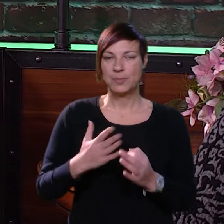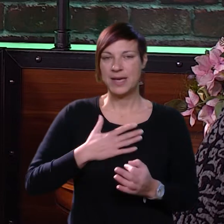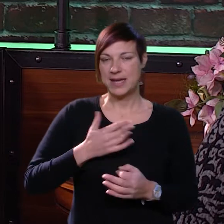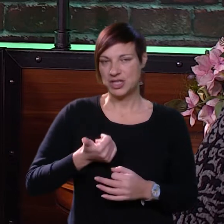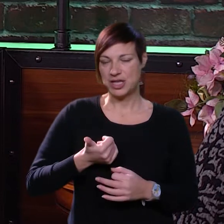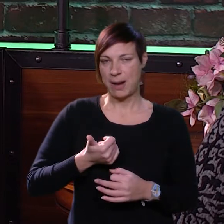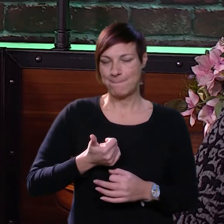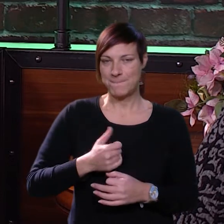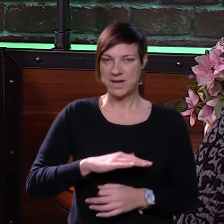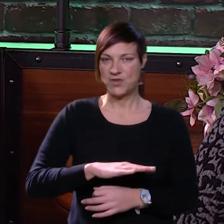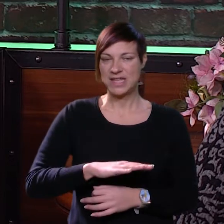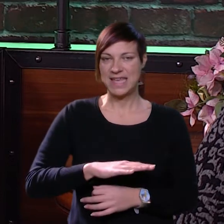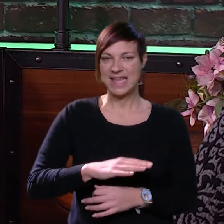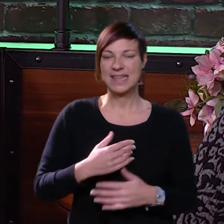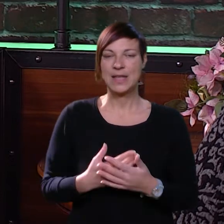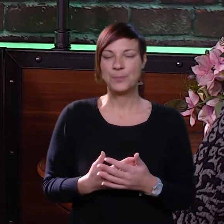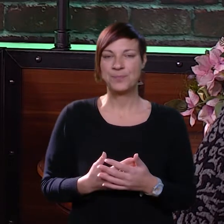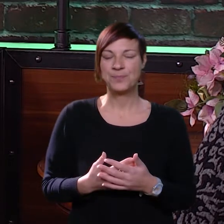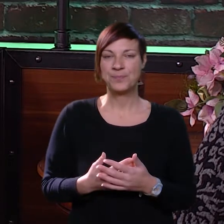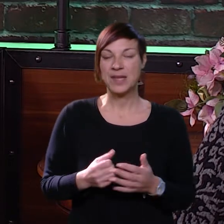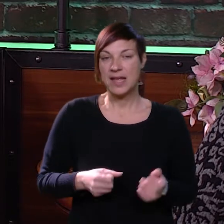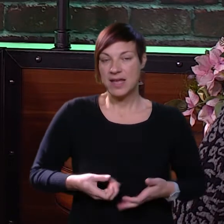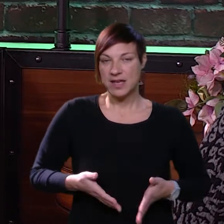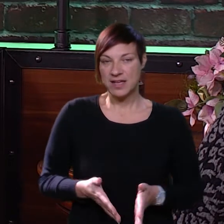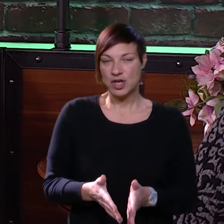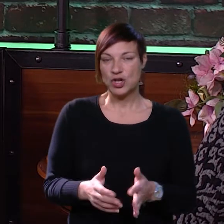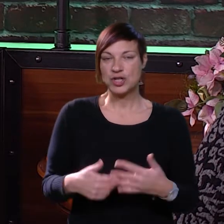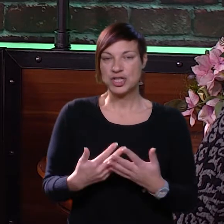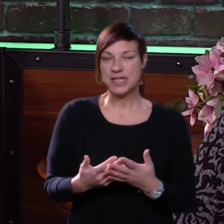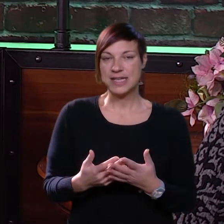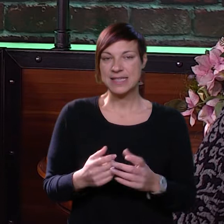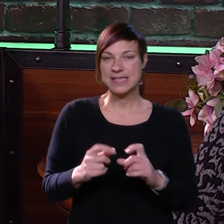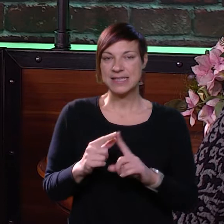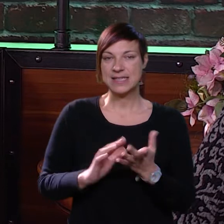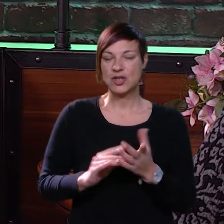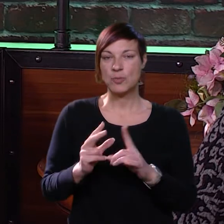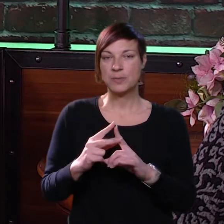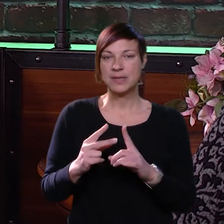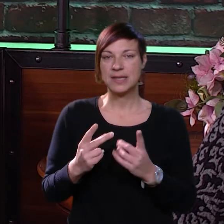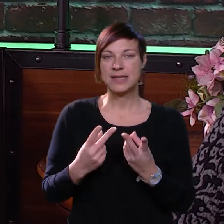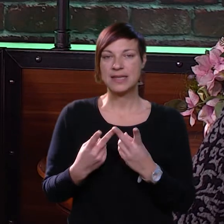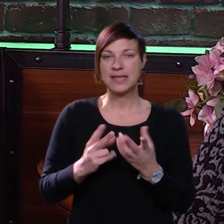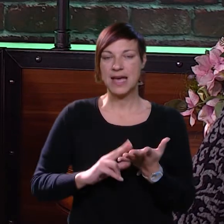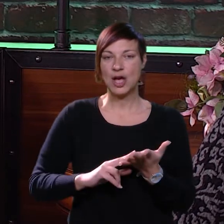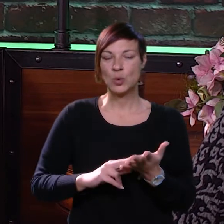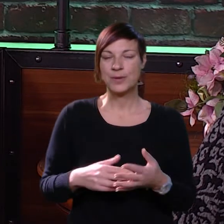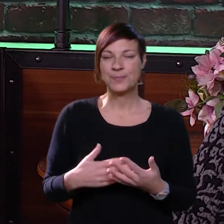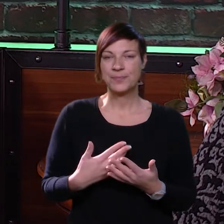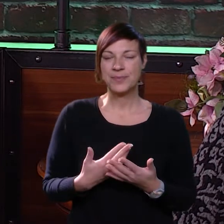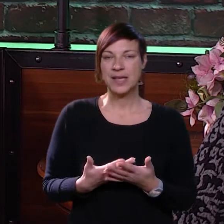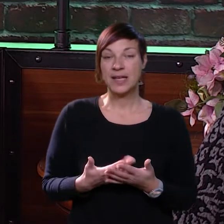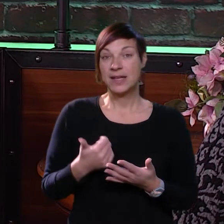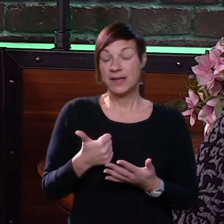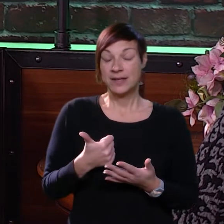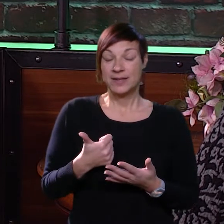je naše prvo dijete i rođen je sa sindromom Down. Tako to je